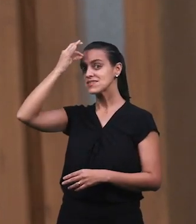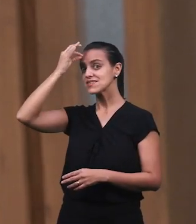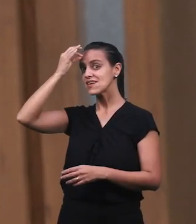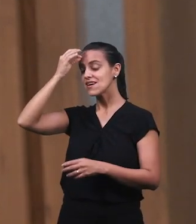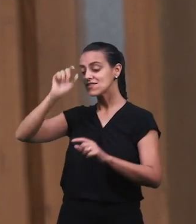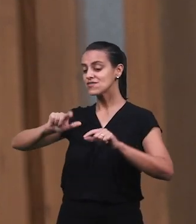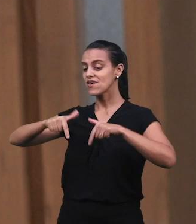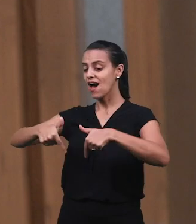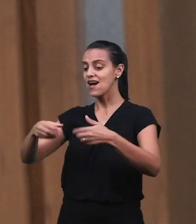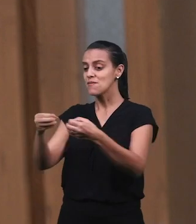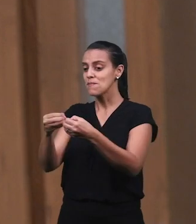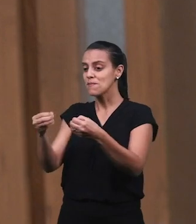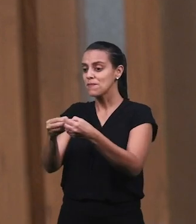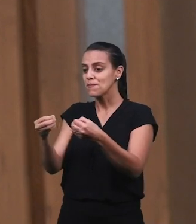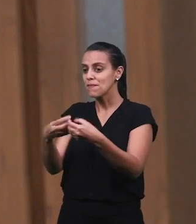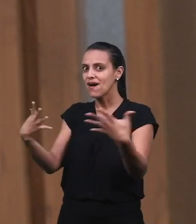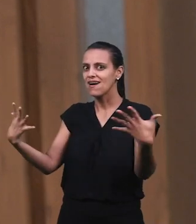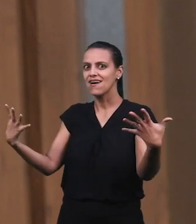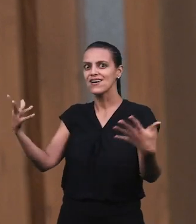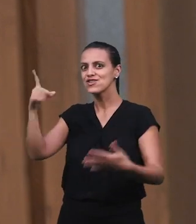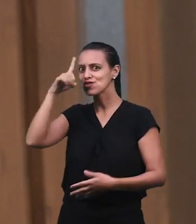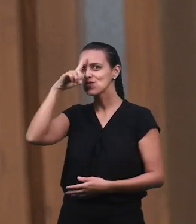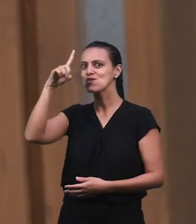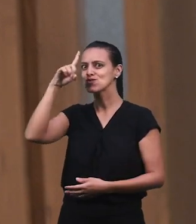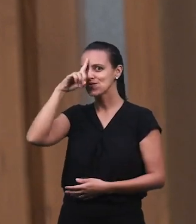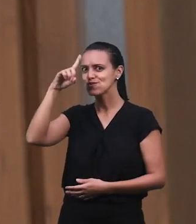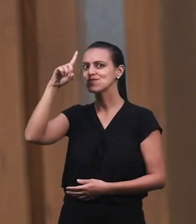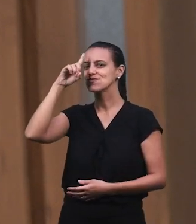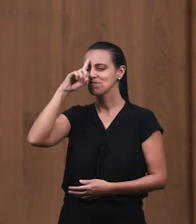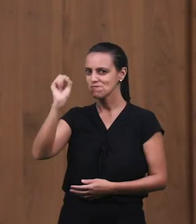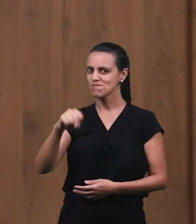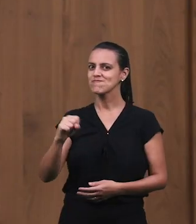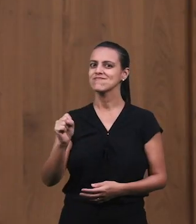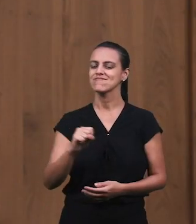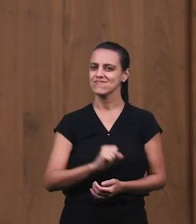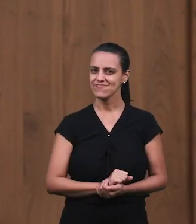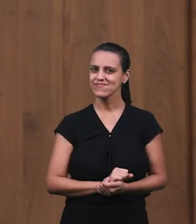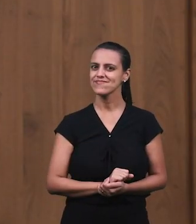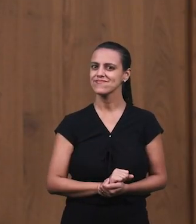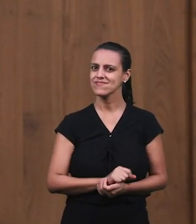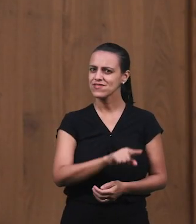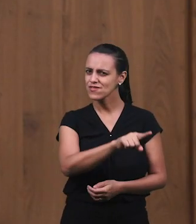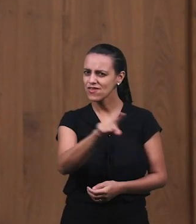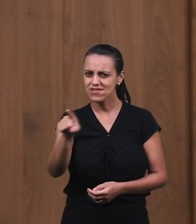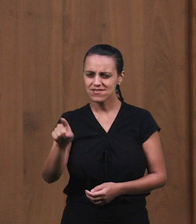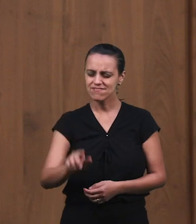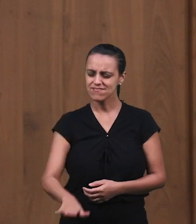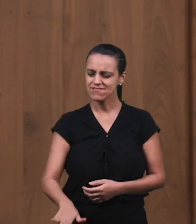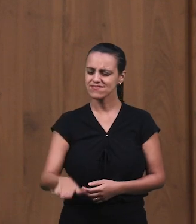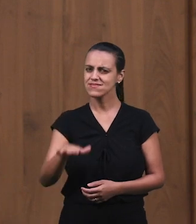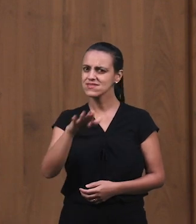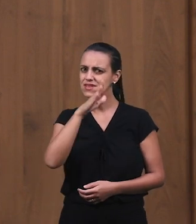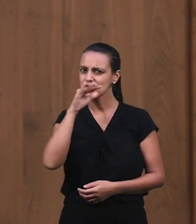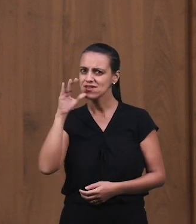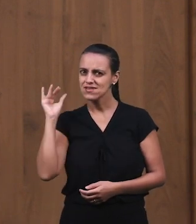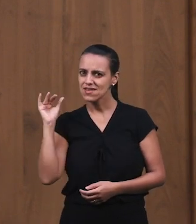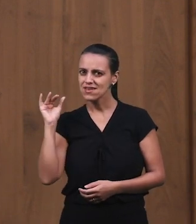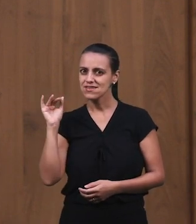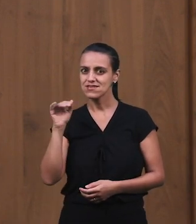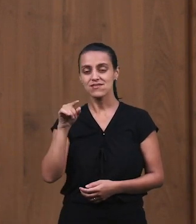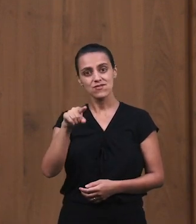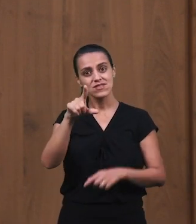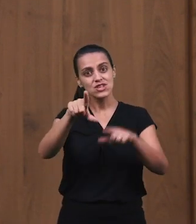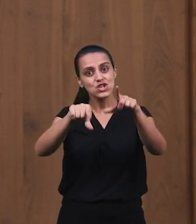miracles et merveilles de Dieu tous les jours de notre vie. Vous, les enfants intermédiaires et